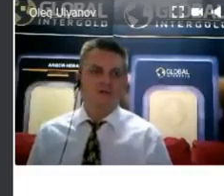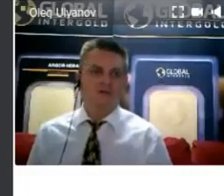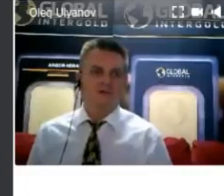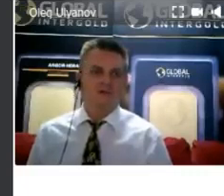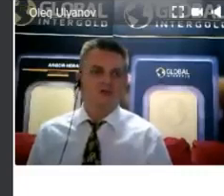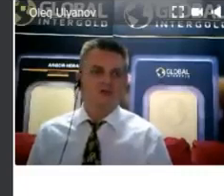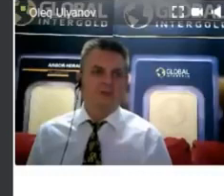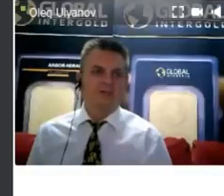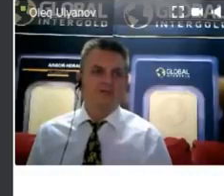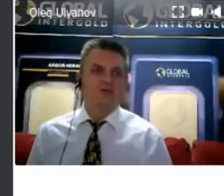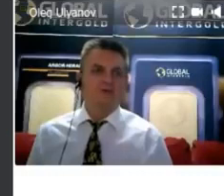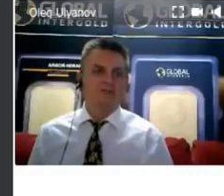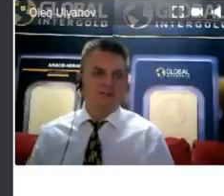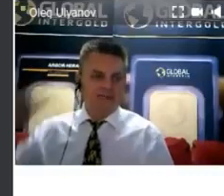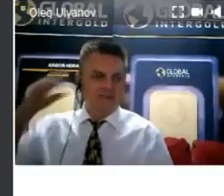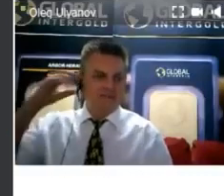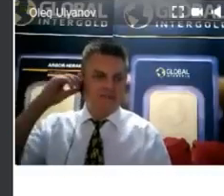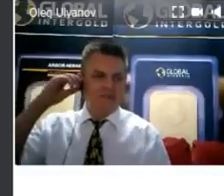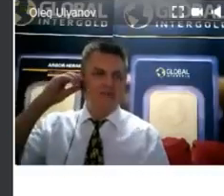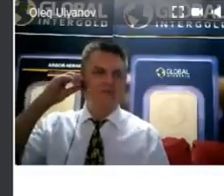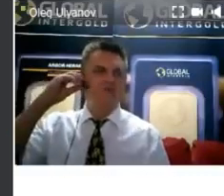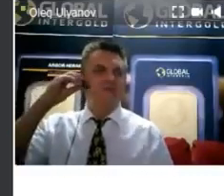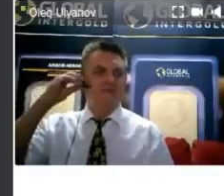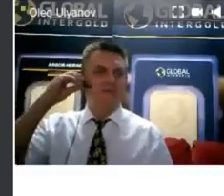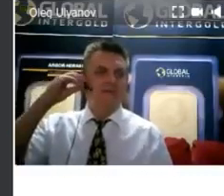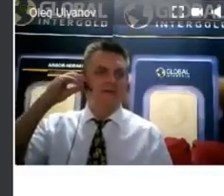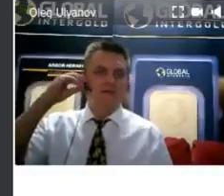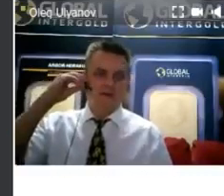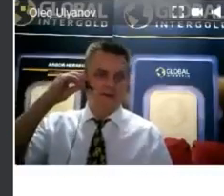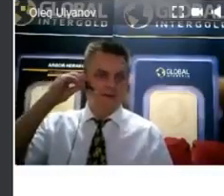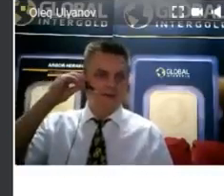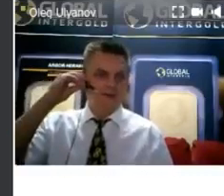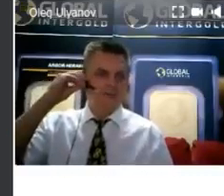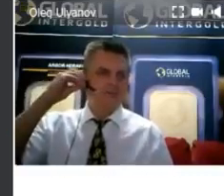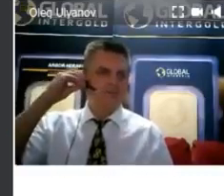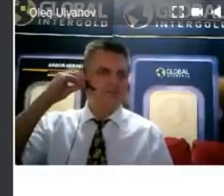Переводчик. Ждем. Сейчас Александр подключится.